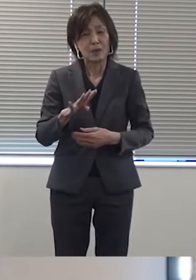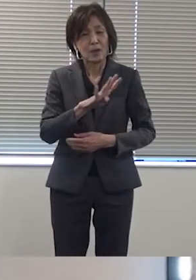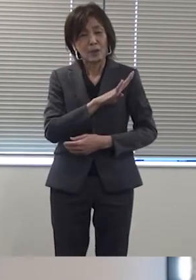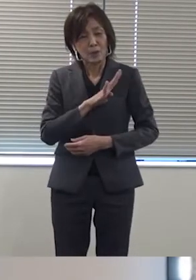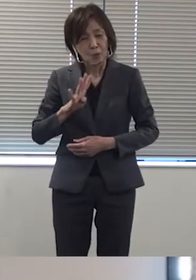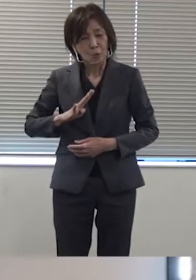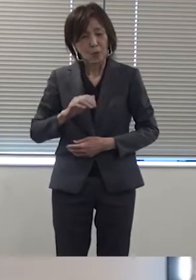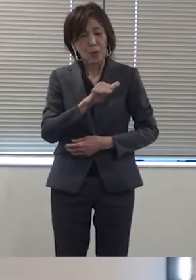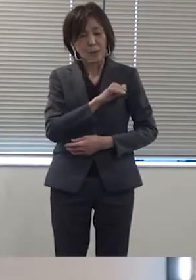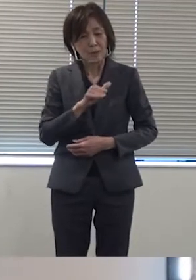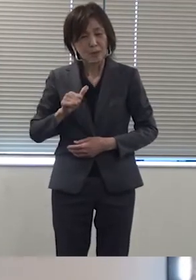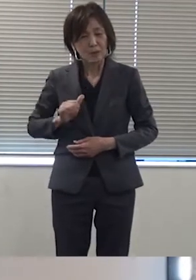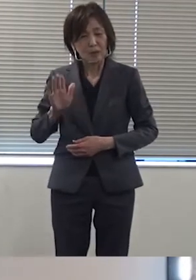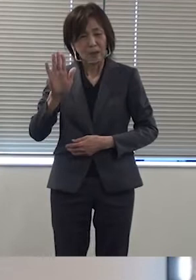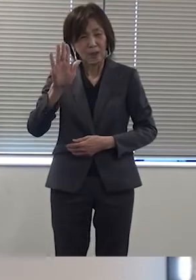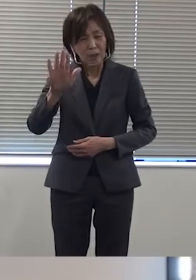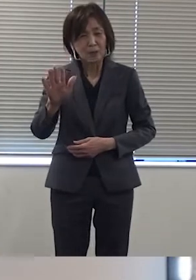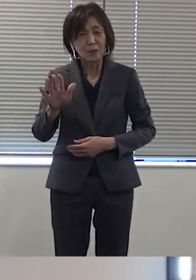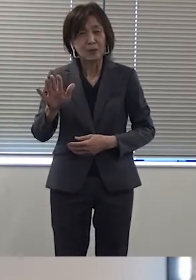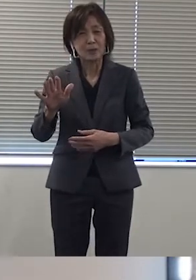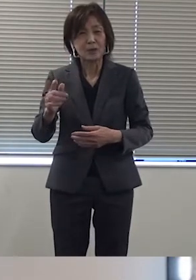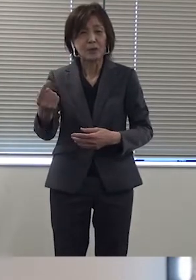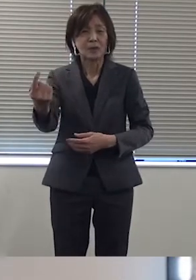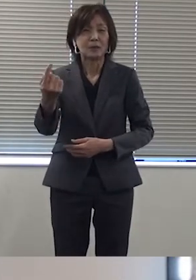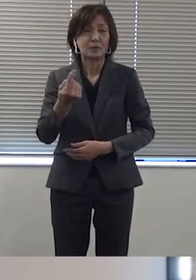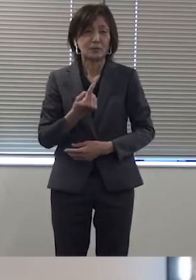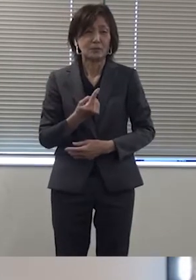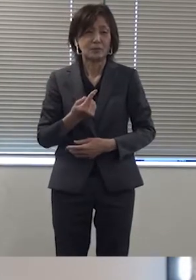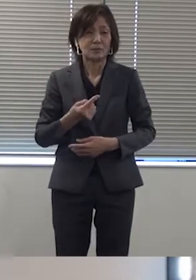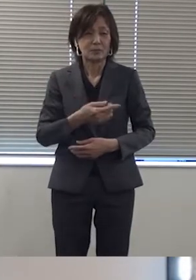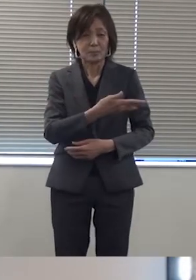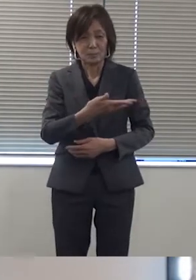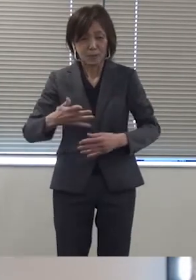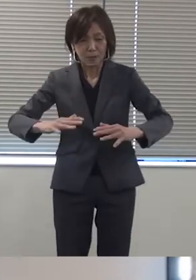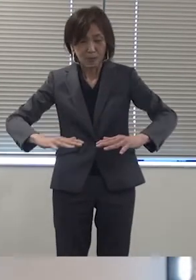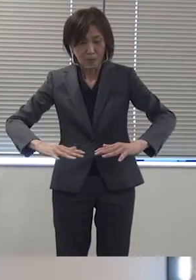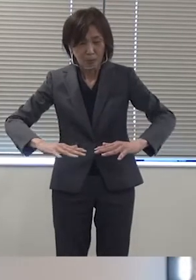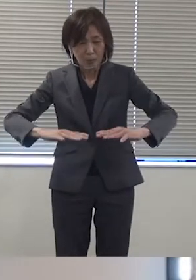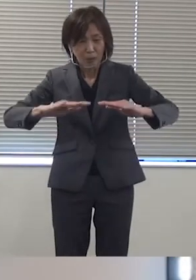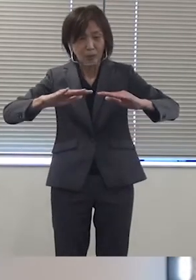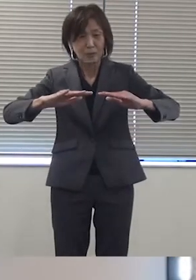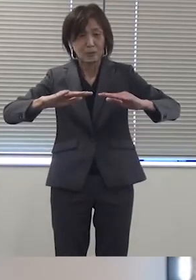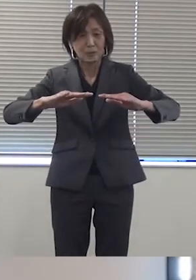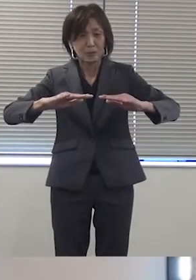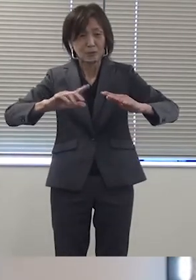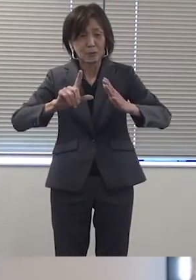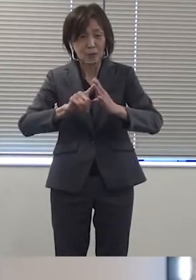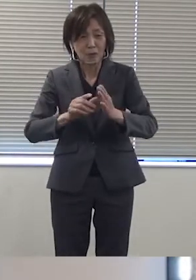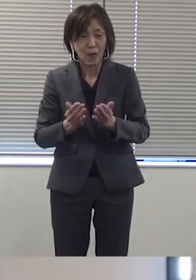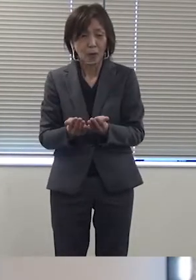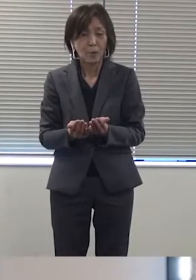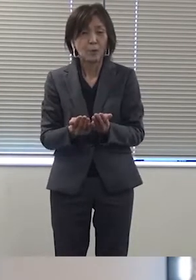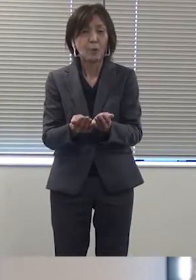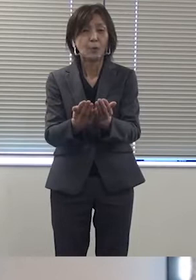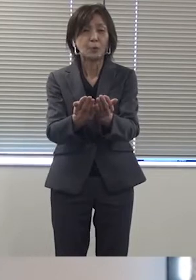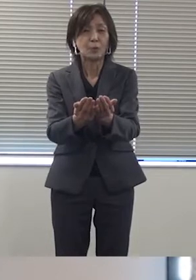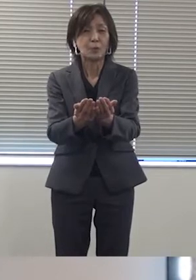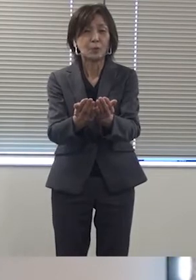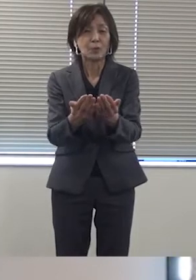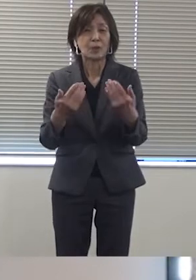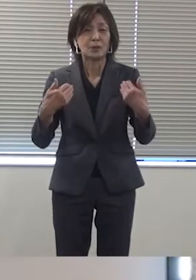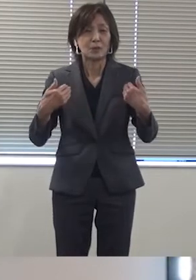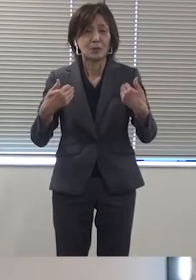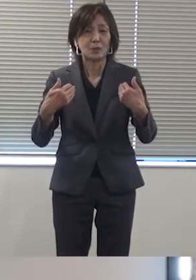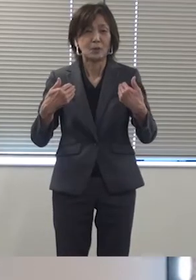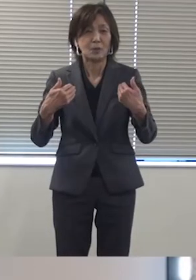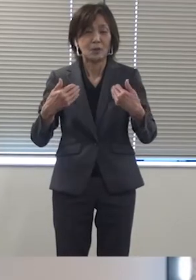ることなので、まあ、一定消防でも事前に揃えてありますが、多分足らないので、自衛隊に